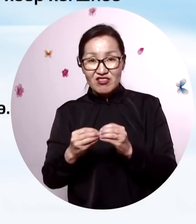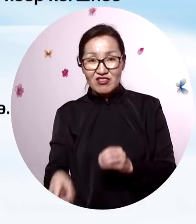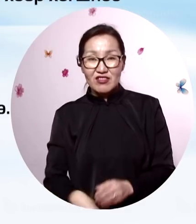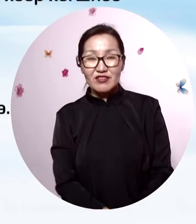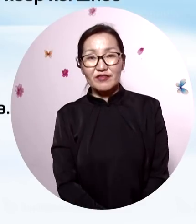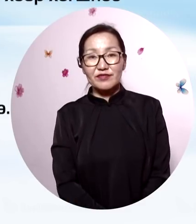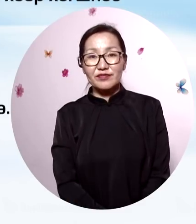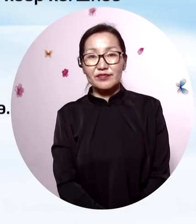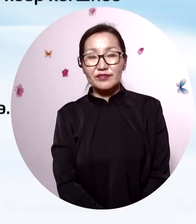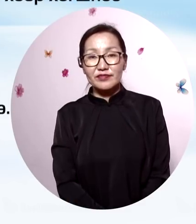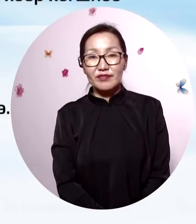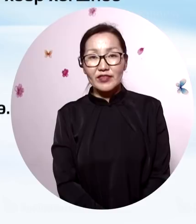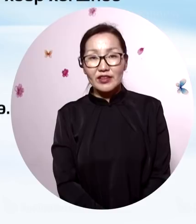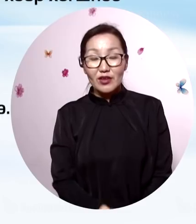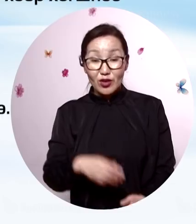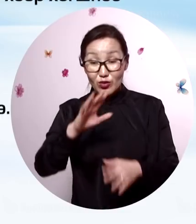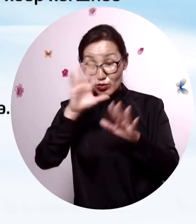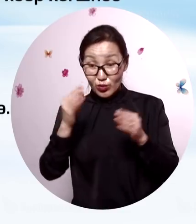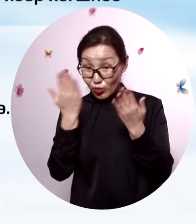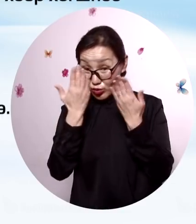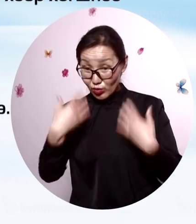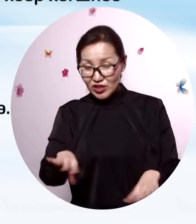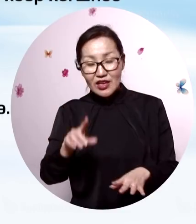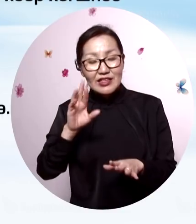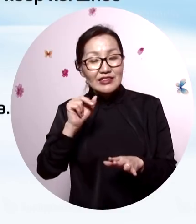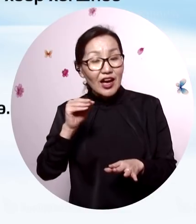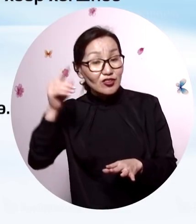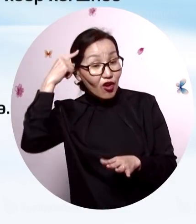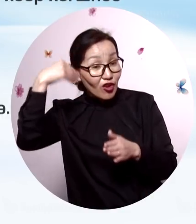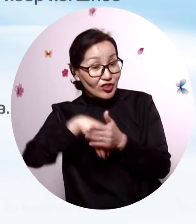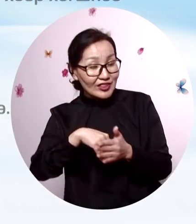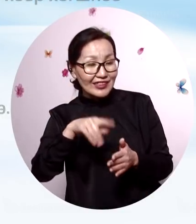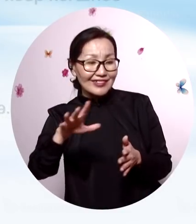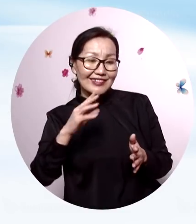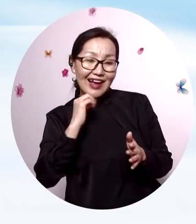За, ихэ уншсан учраас хэр ойлгосныг дараах асуултаар цөмөрөө ярилцъя.